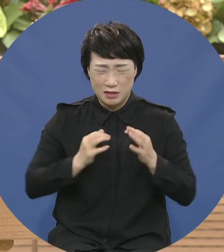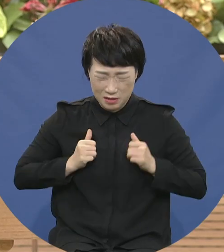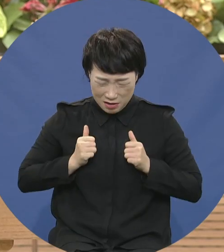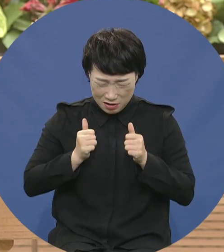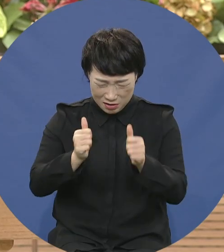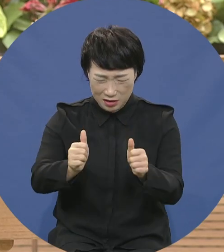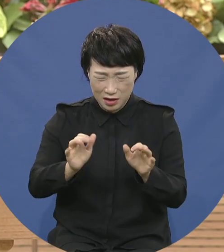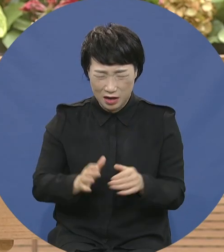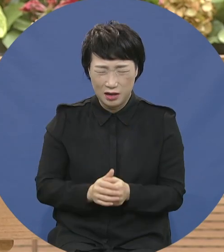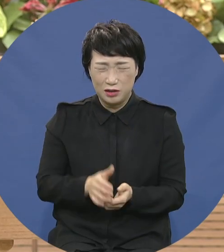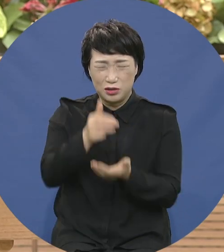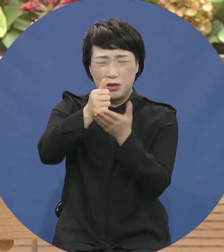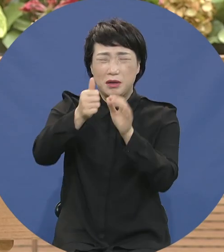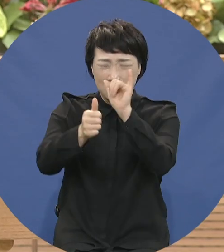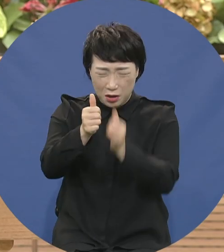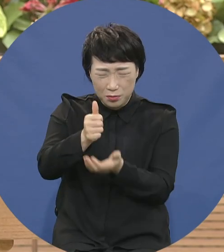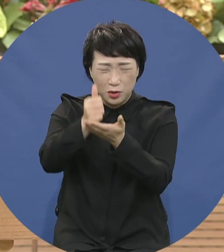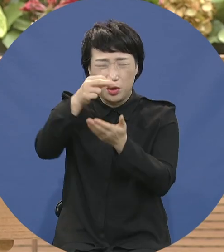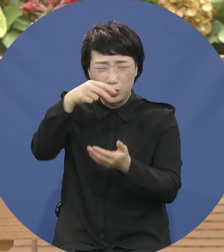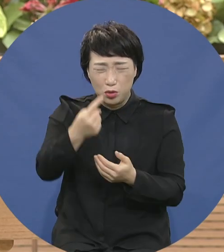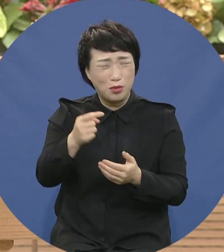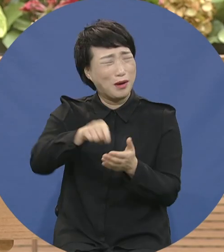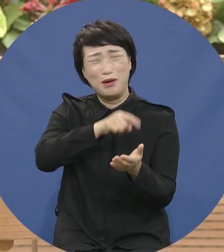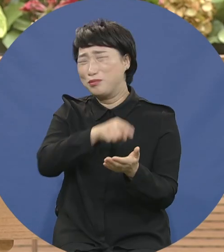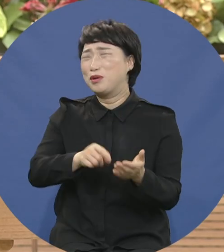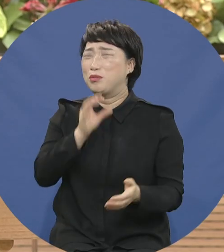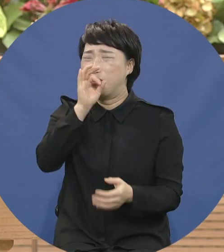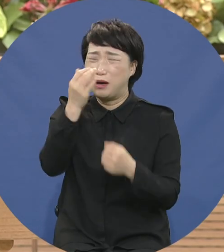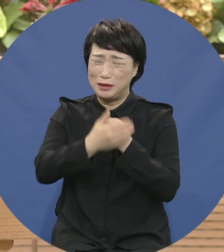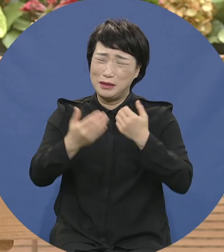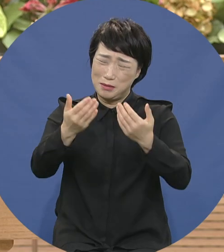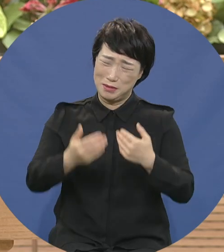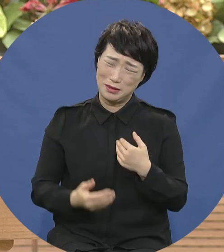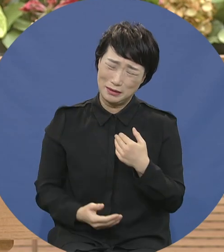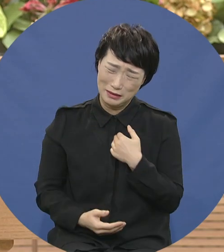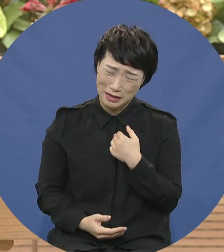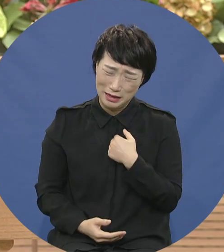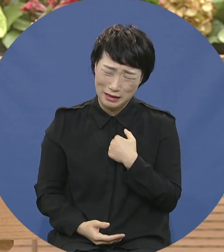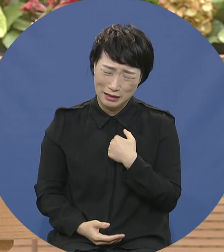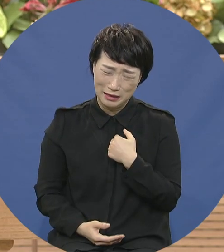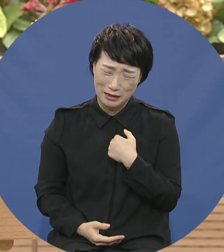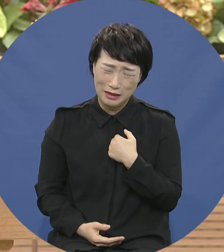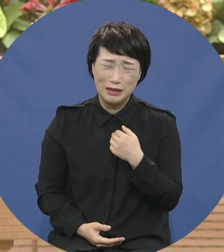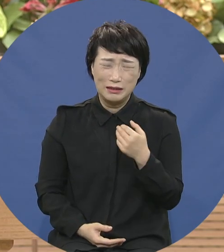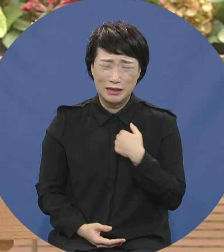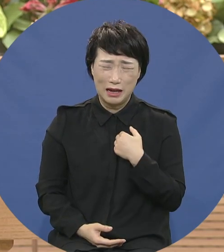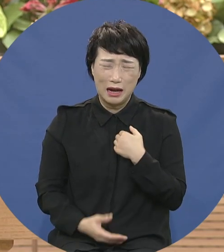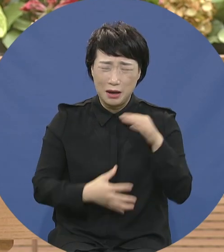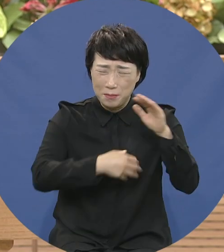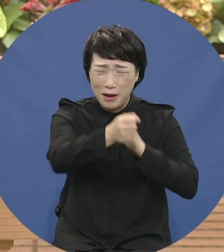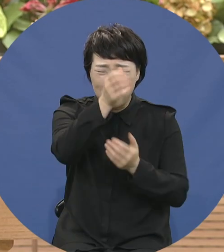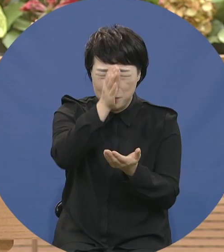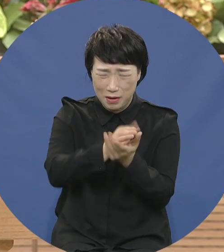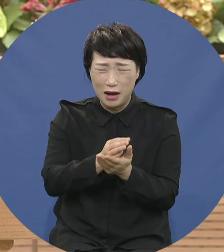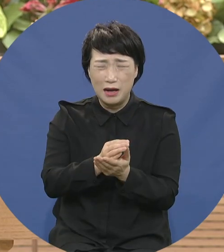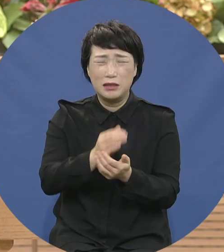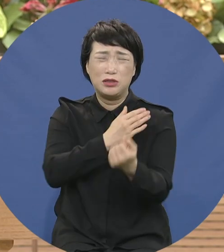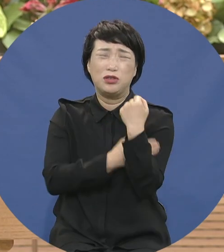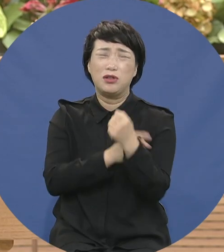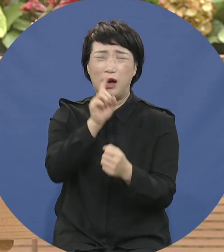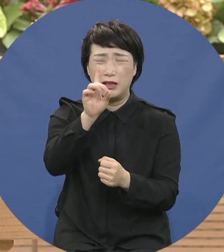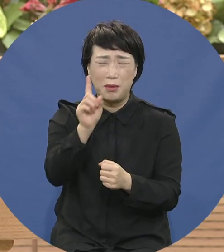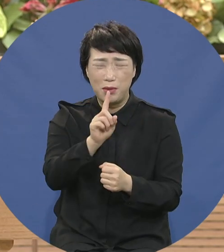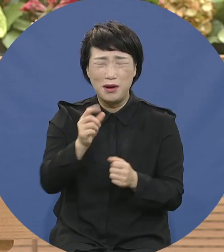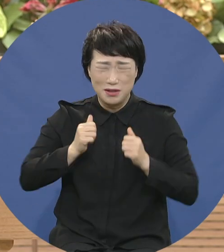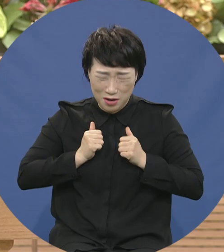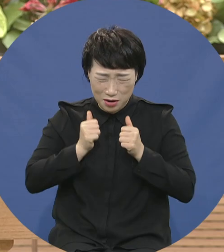열심을 품어 주를 섬겨도 갚을 길 없는 은혜입니다. 내가 빼앗기지 않는 유일한 능력은